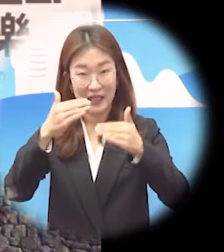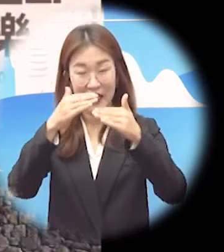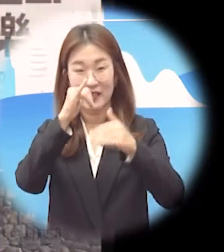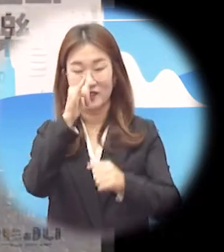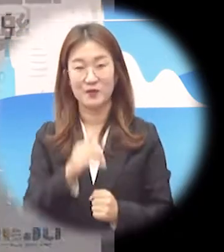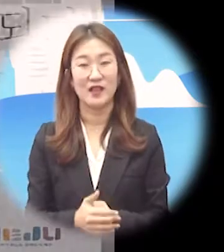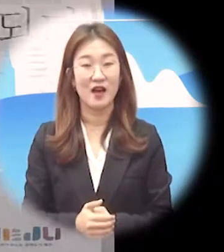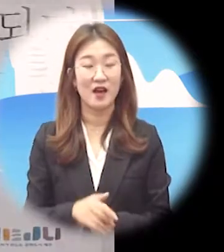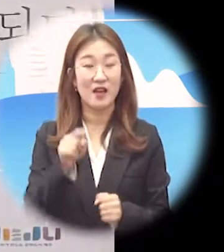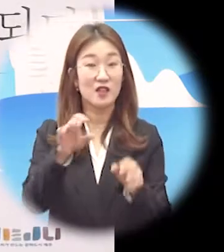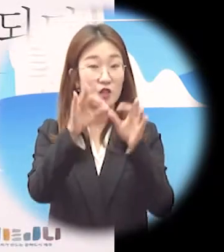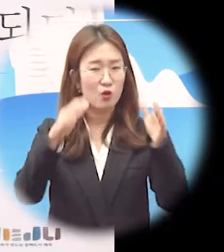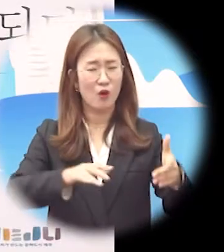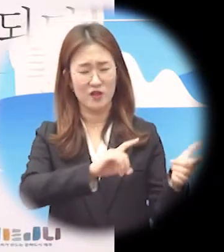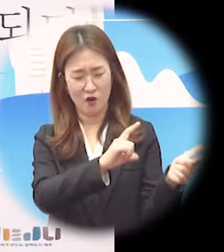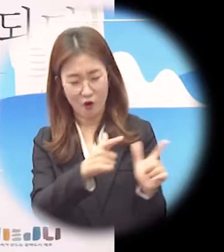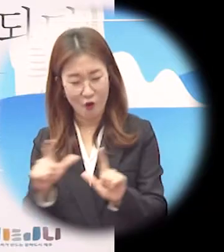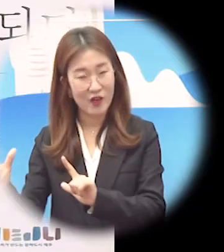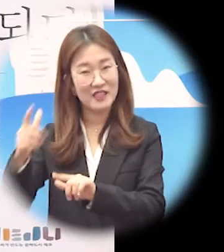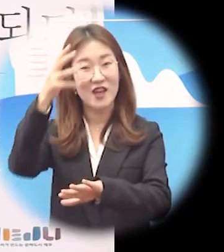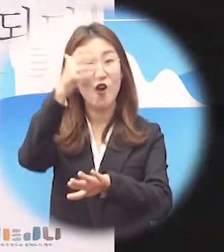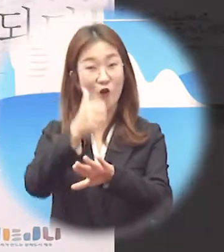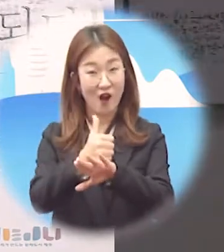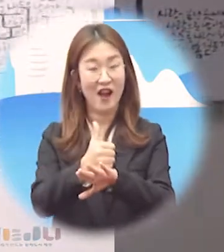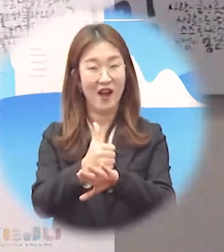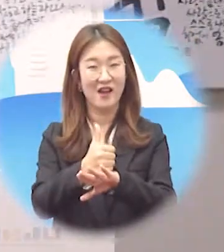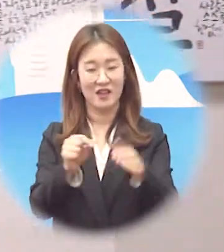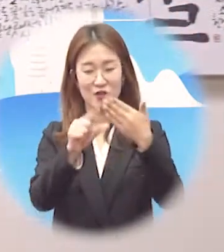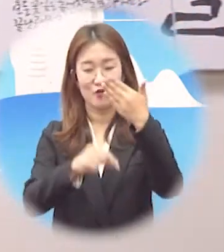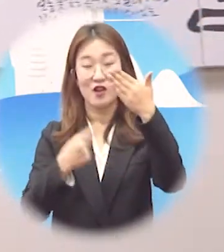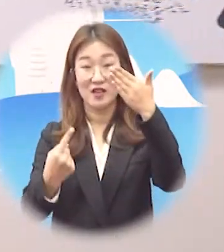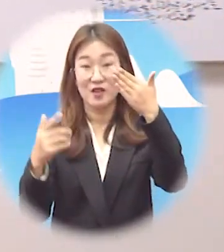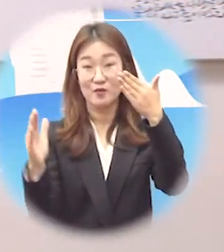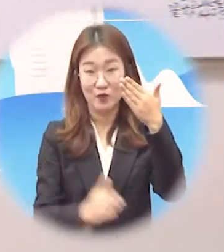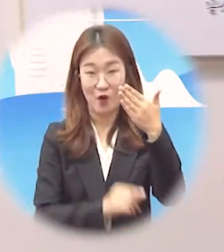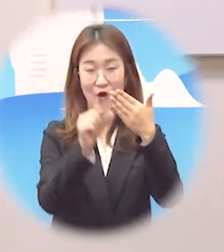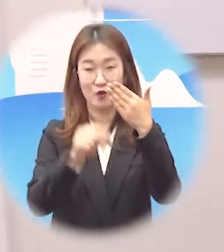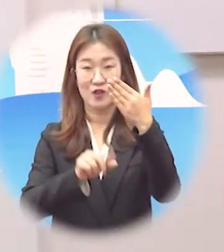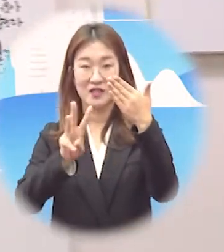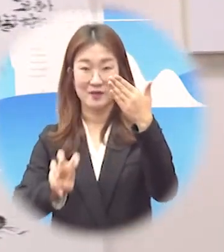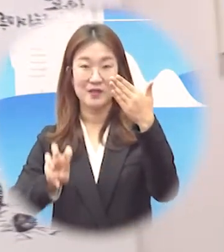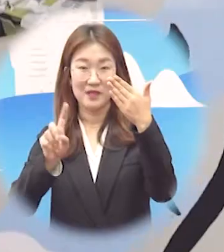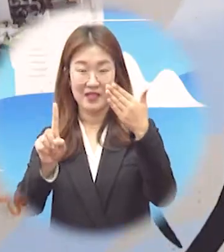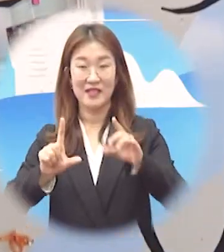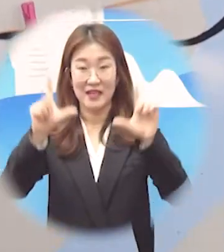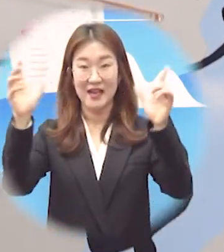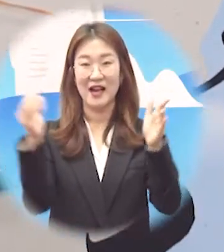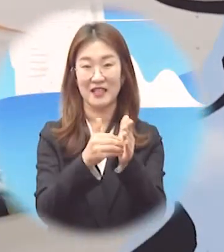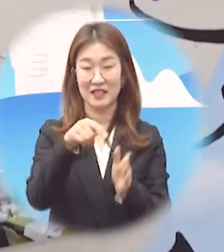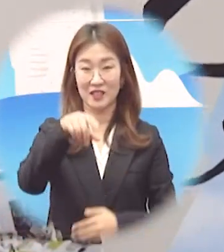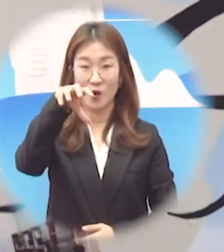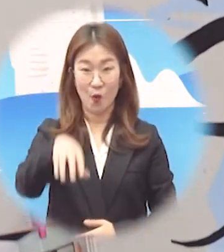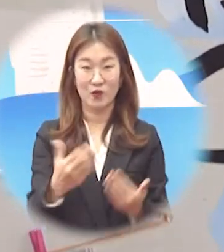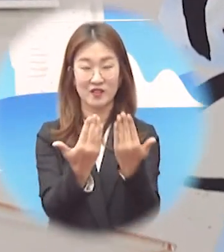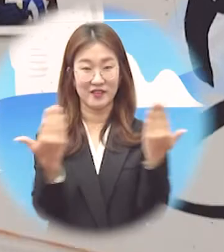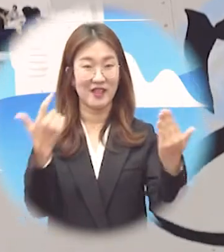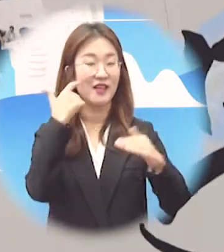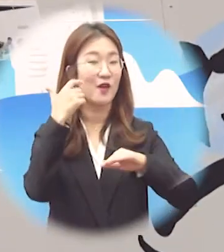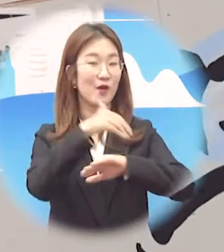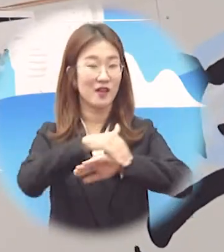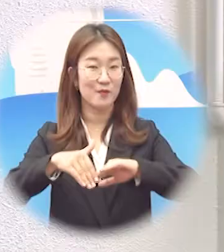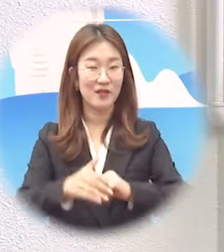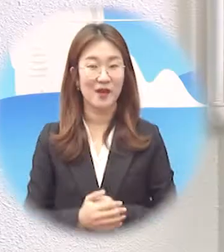교환 신에 대한 여러 알씩 10 밥을 고래 끼를 더 코를 30일까지 이건 문제 음악과 전시할